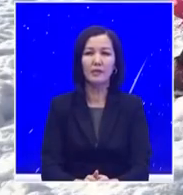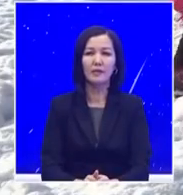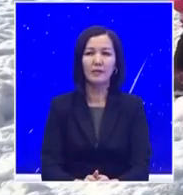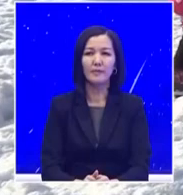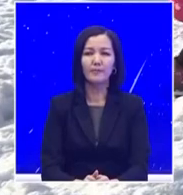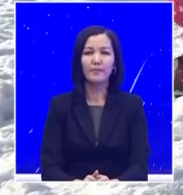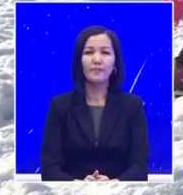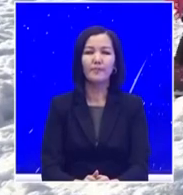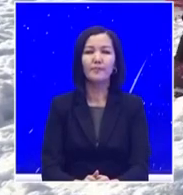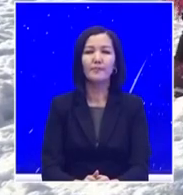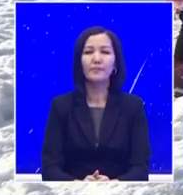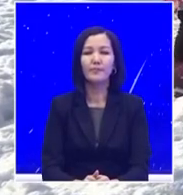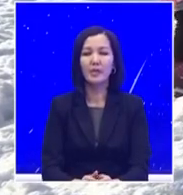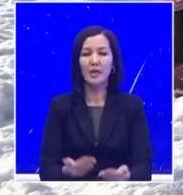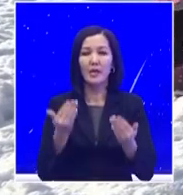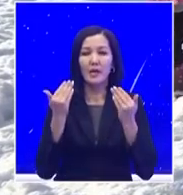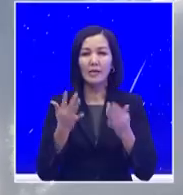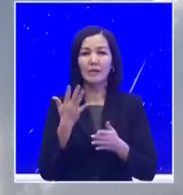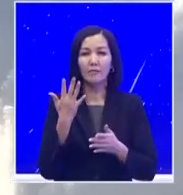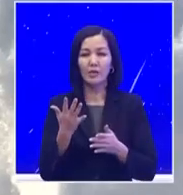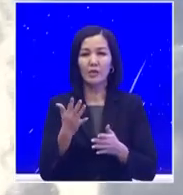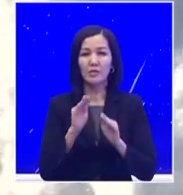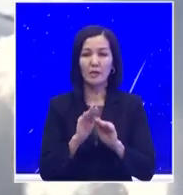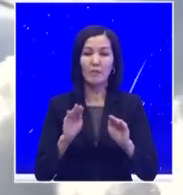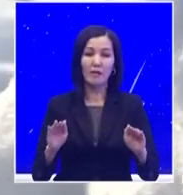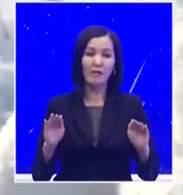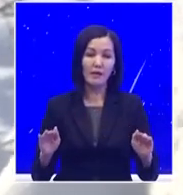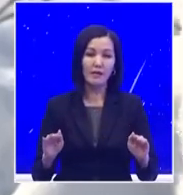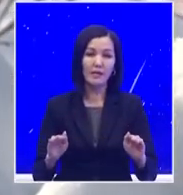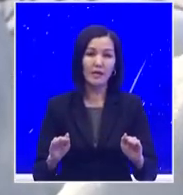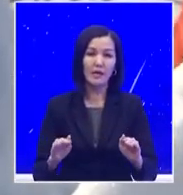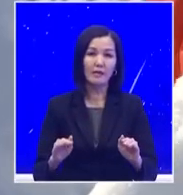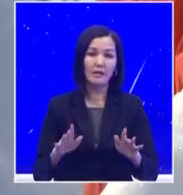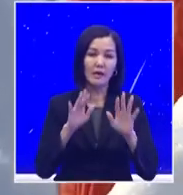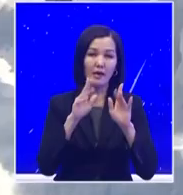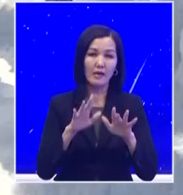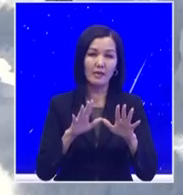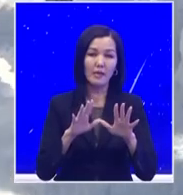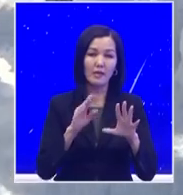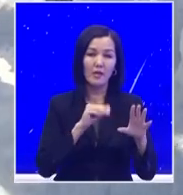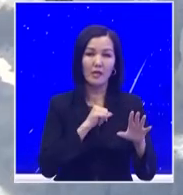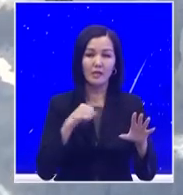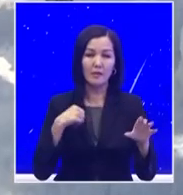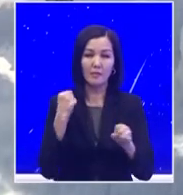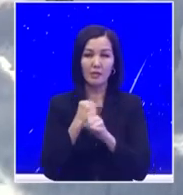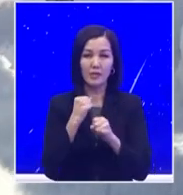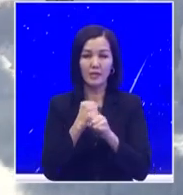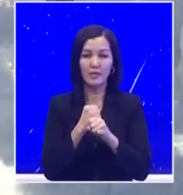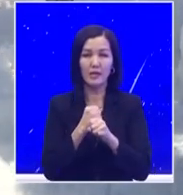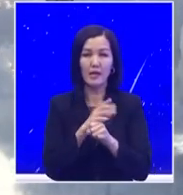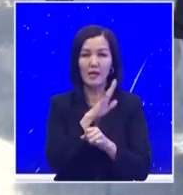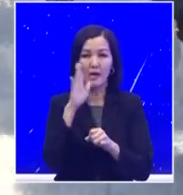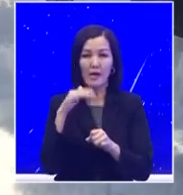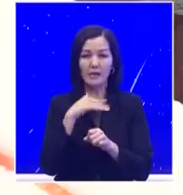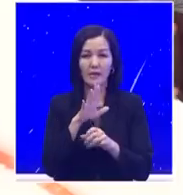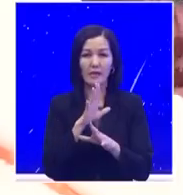Бірлік бар жерде тынымды тірлік бар. Бұны 5 жасар бүлдіршіндерде жақсы білет. Бүлдіршін атана тәрбиеші. Бұл үштік біріксе үлкен іс бітет.